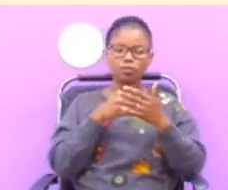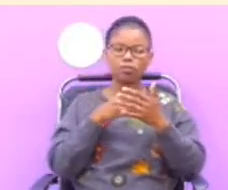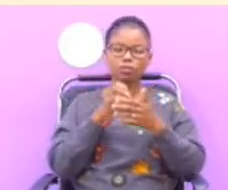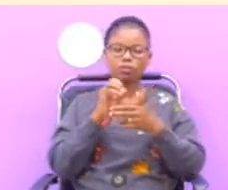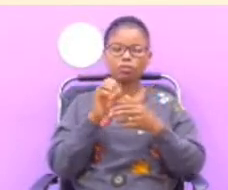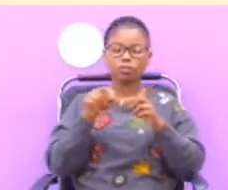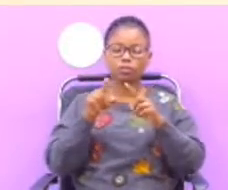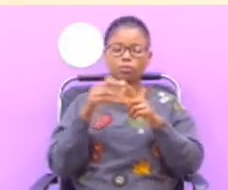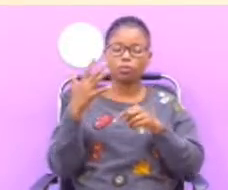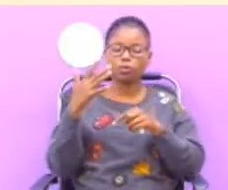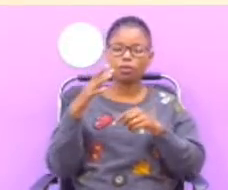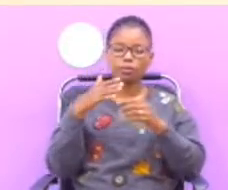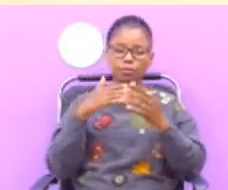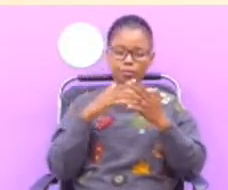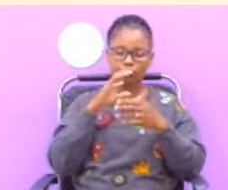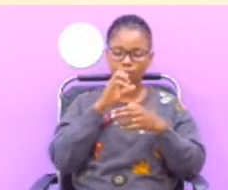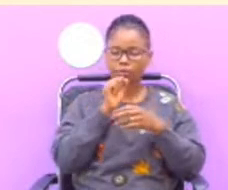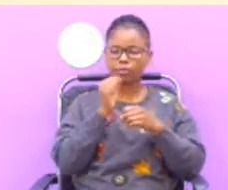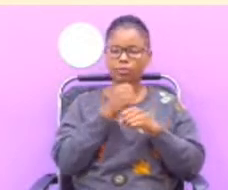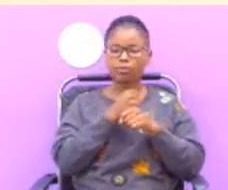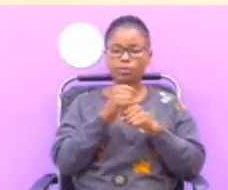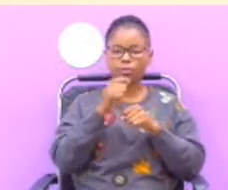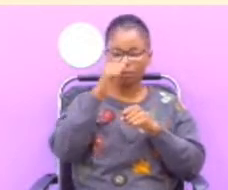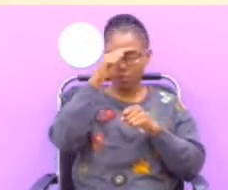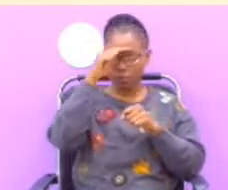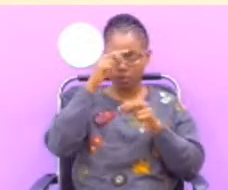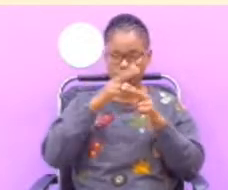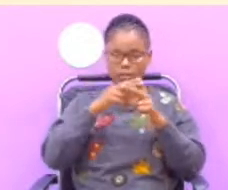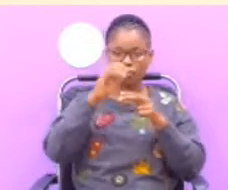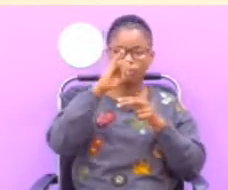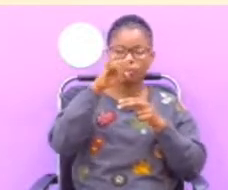uwako wakio tage kinya. Todo weta kwa Jehova.